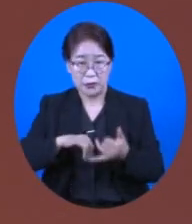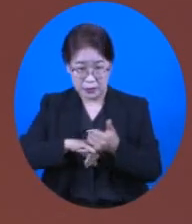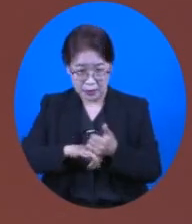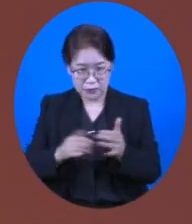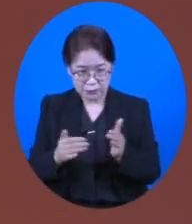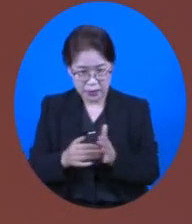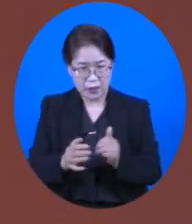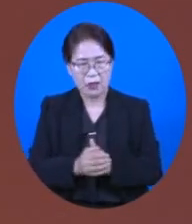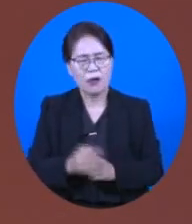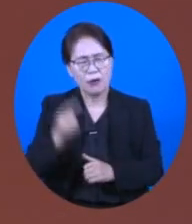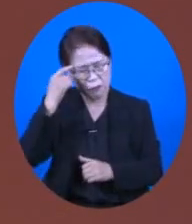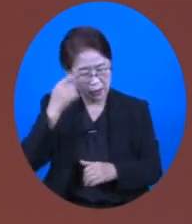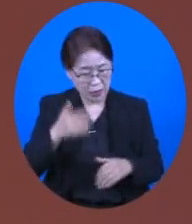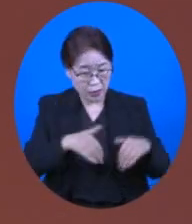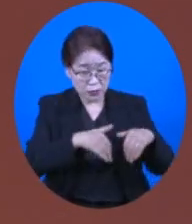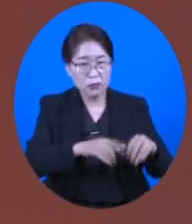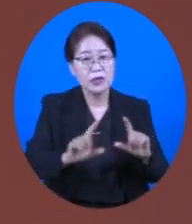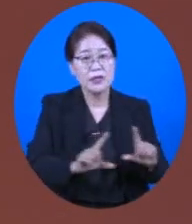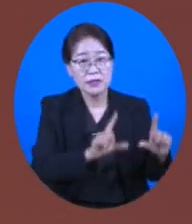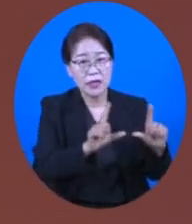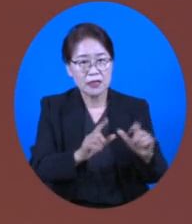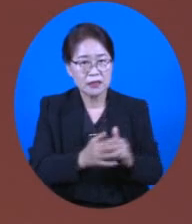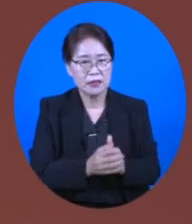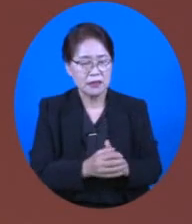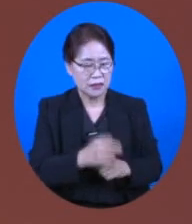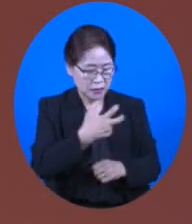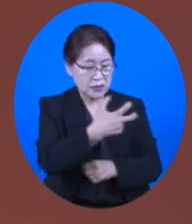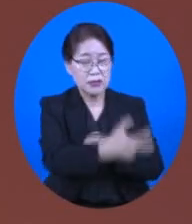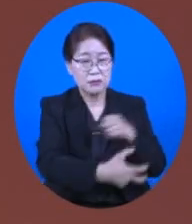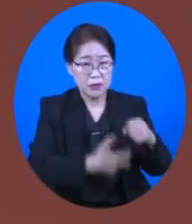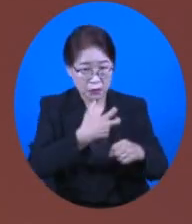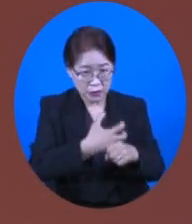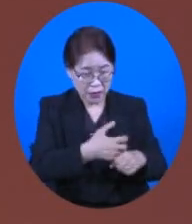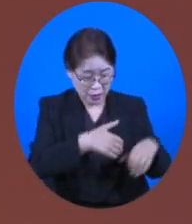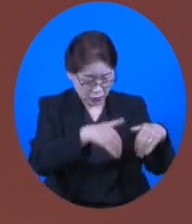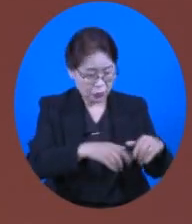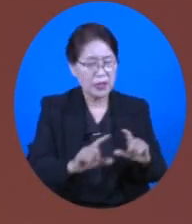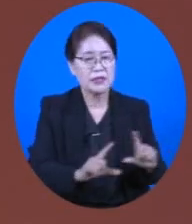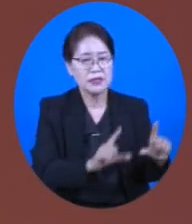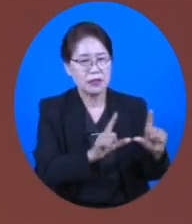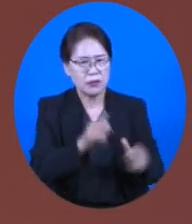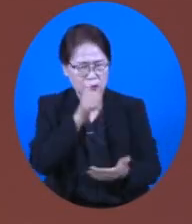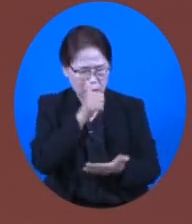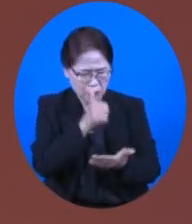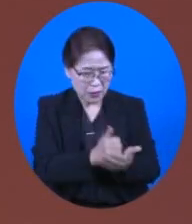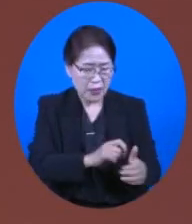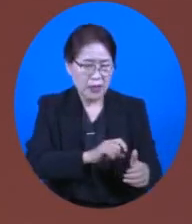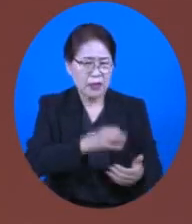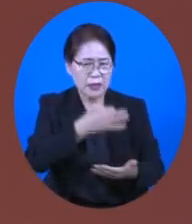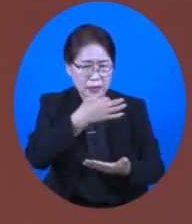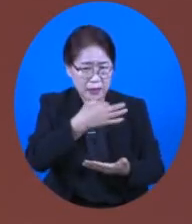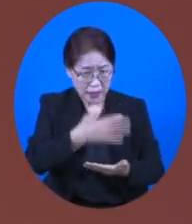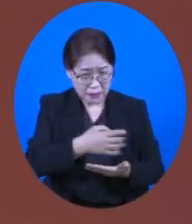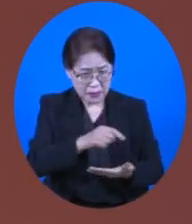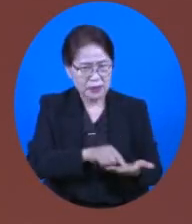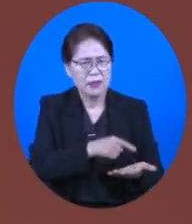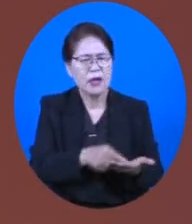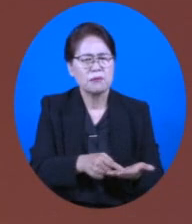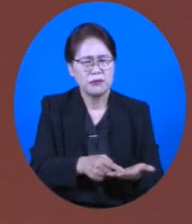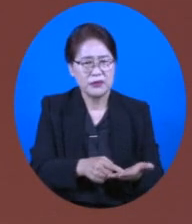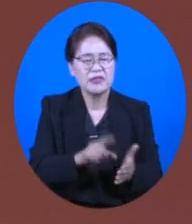생활을 정하셨을까요? 그 70년의 포로 생활이 그들의 죄값을 치르는 시간이었기 때문에